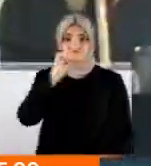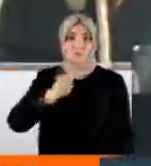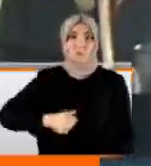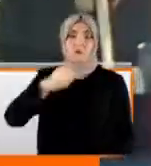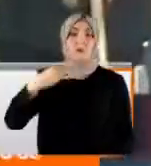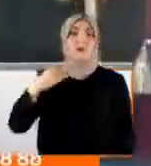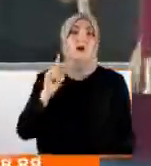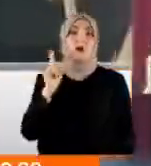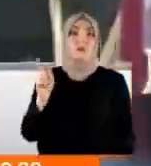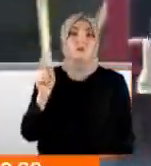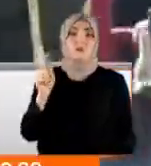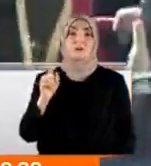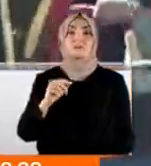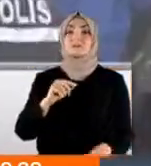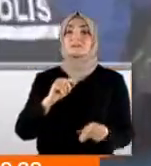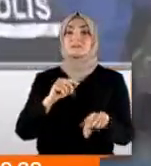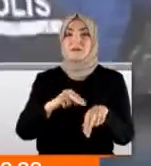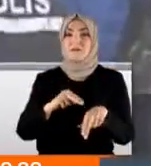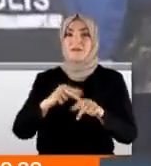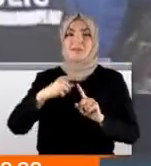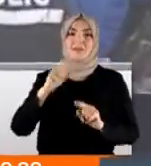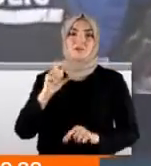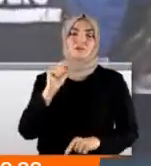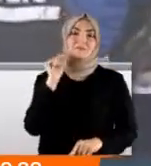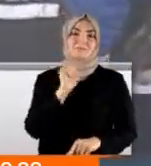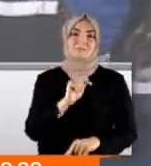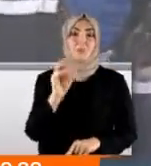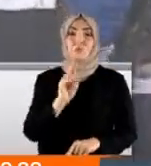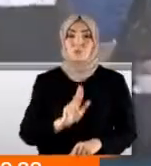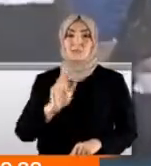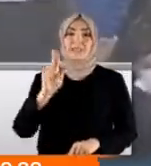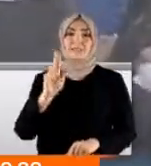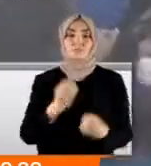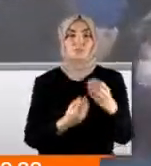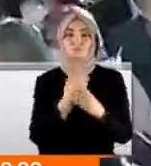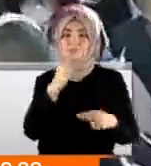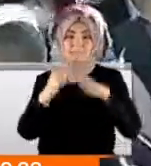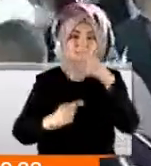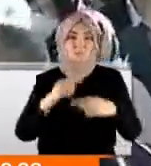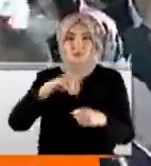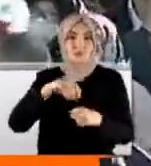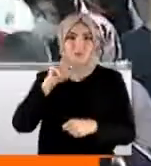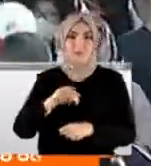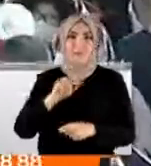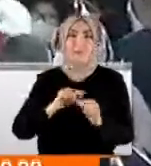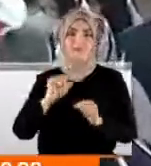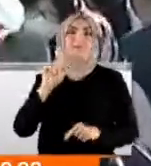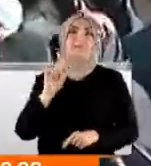Cumhurbaşkanı Erdoğan, Kuzey Kıbrıs Türk Cumhuriyeti'nin 37. kuruluş yıl dönümünde Kıbrıslı Türklerle buluştu. Kıbrıs'ta